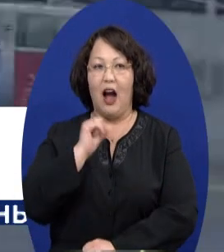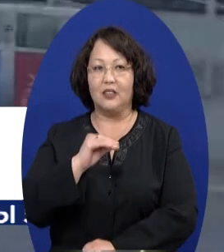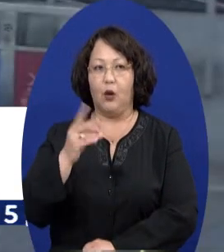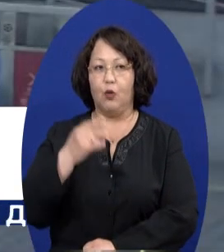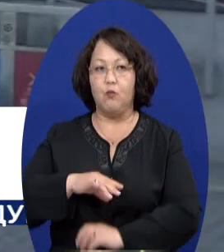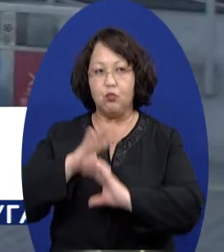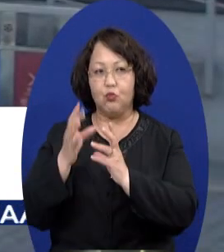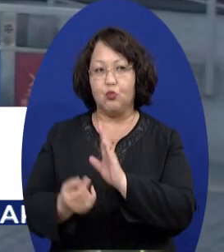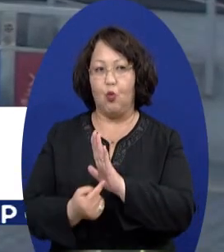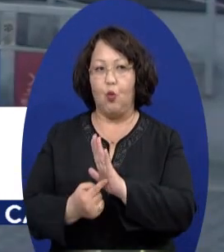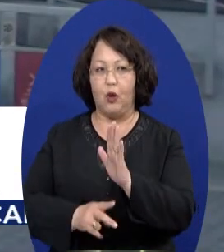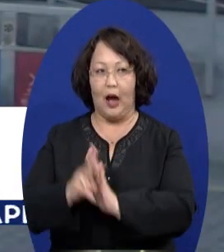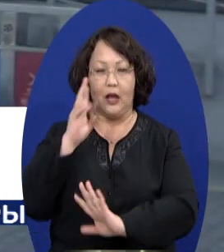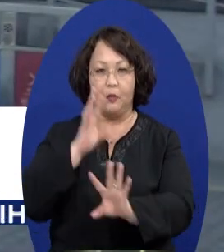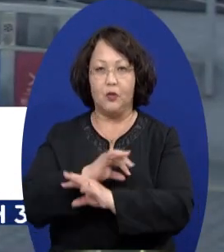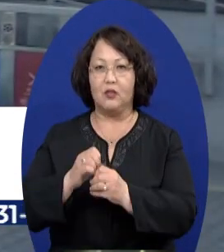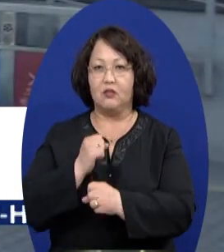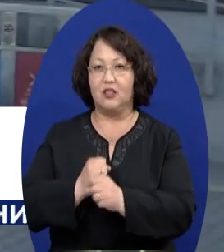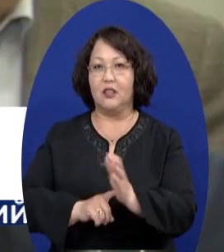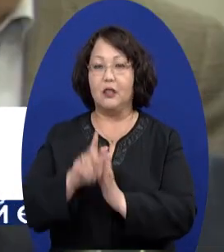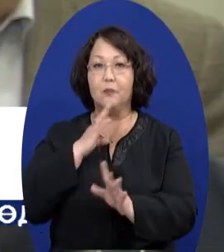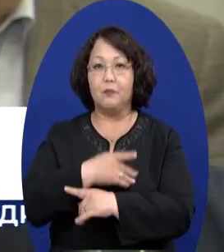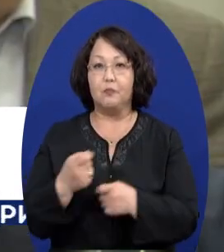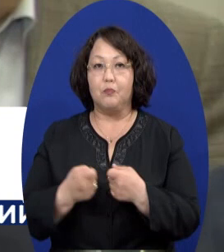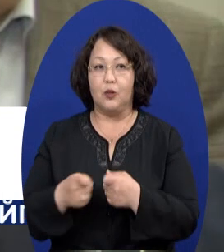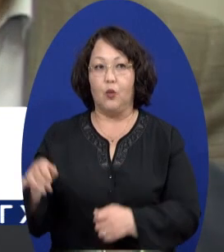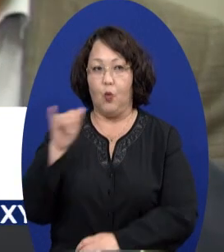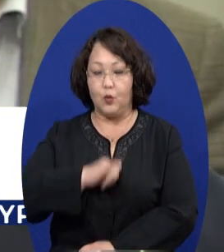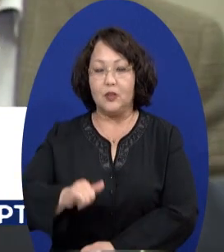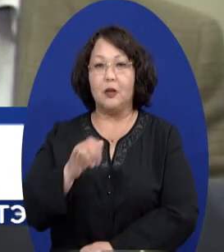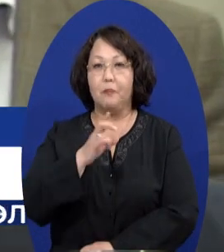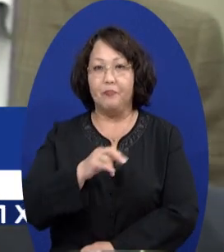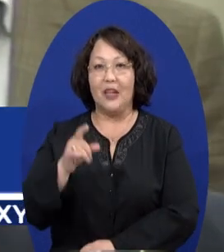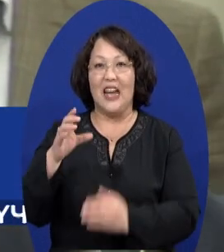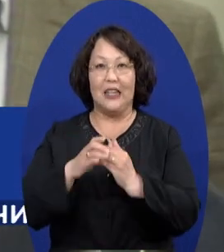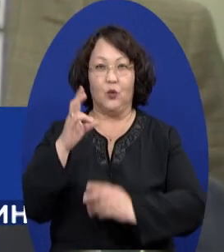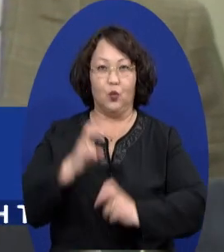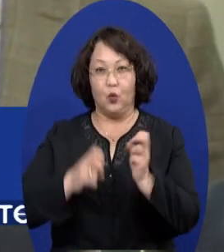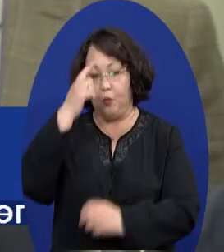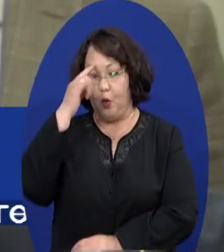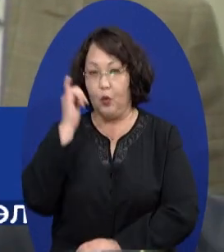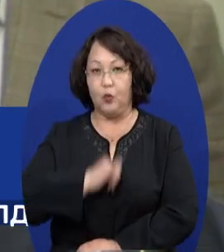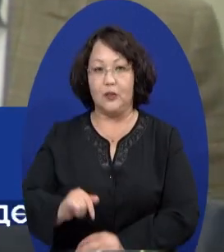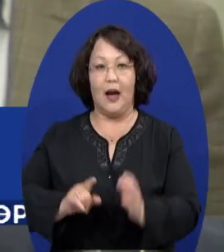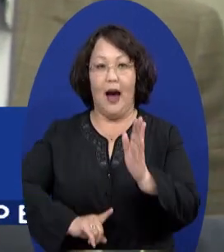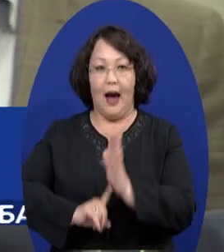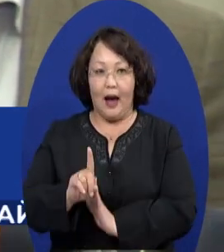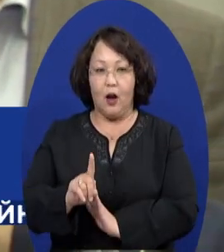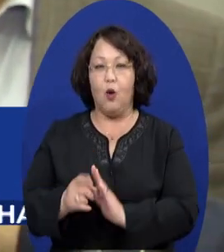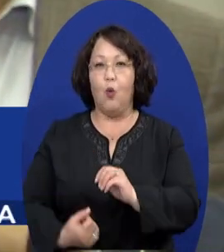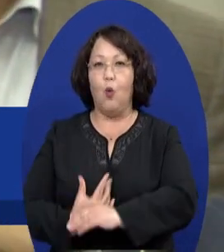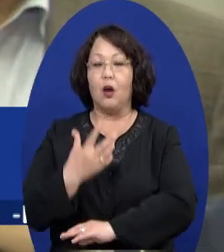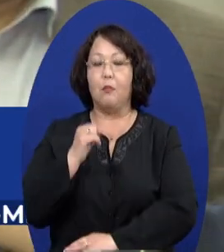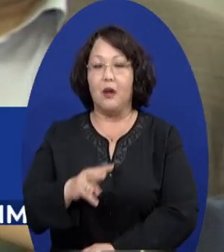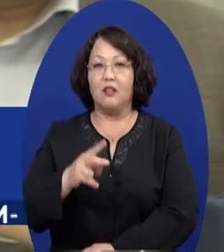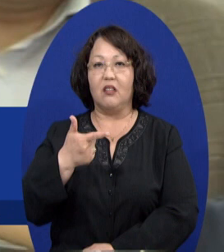нь өнөөдөр эхнээсээ биелэл олж байна. Улсын Баатар Эрдэнэ төлөөр одоо Монгол улстай анх удаа энэ одоо ургамлын